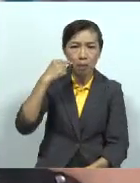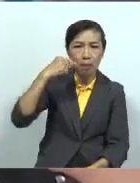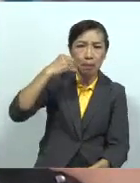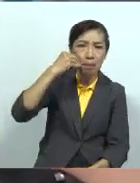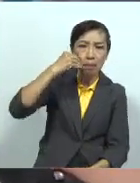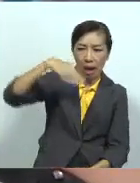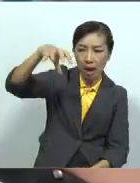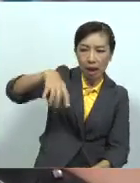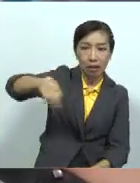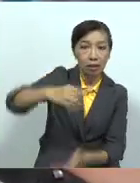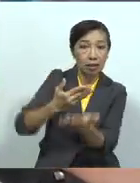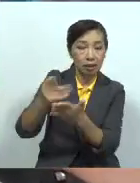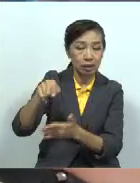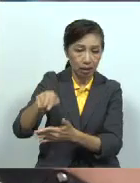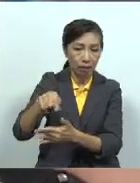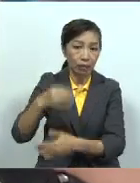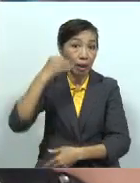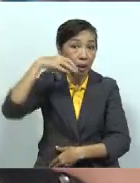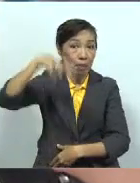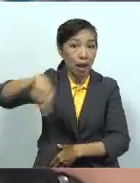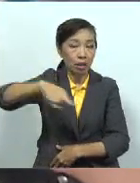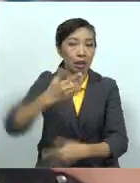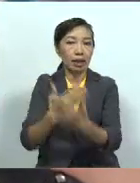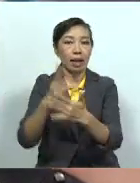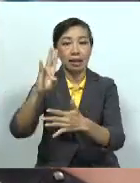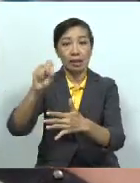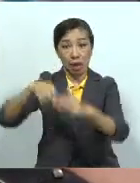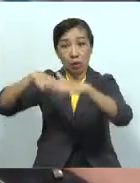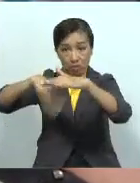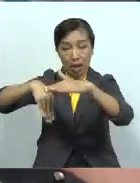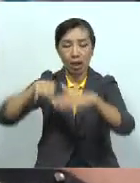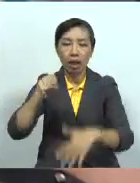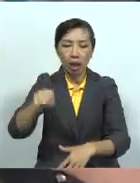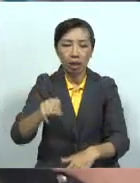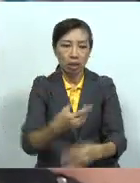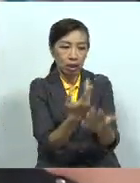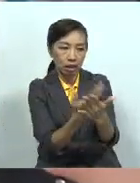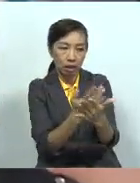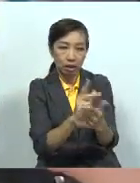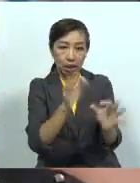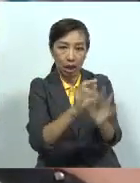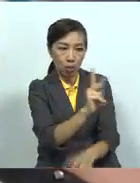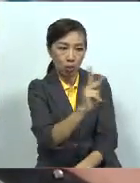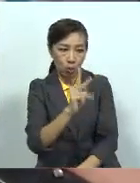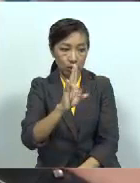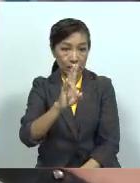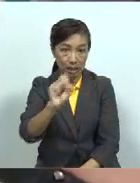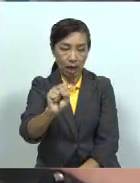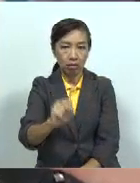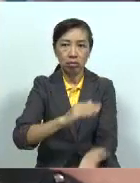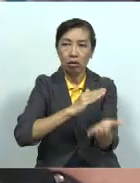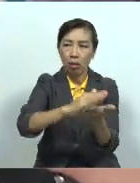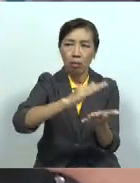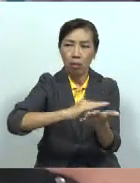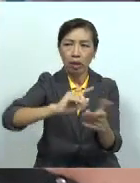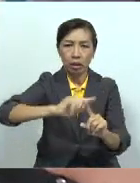นารักษ์ครั้งนี้เนี่ยก็ทำโครงการไม่เกินราคา 700,000 บาทนะครับถ้า 700,000 บาทเนี่ยปกติก็จะผ่อนประมาณ